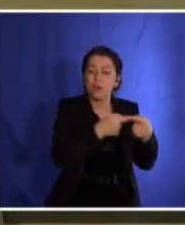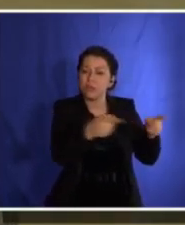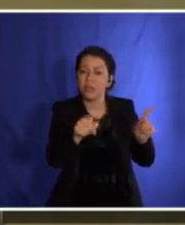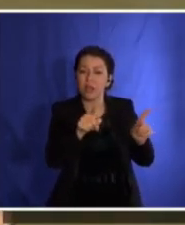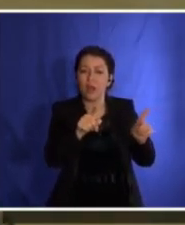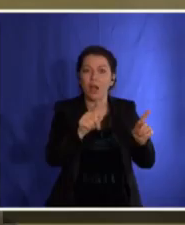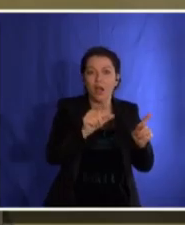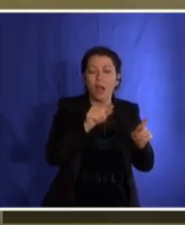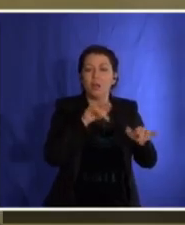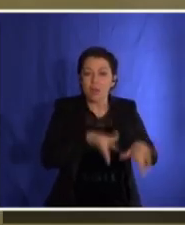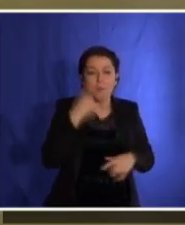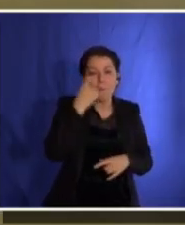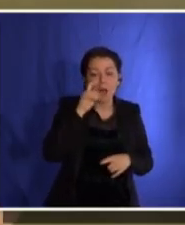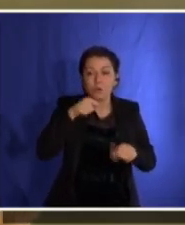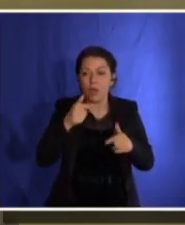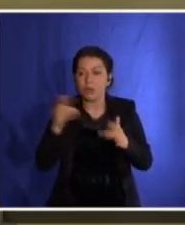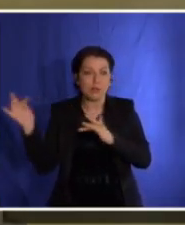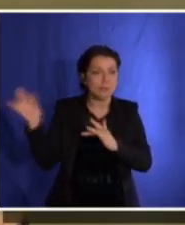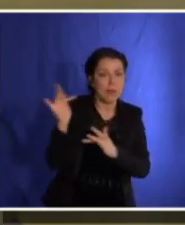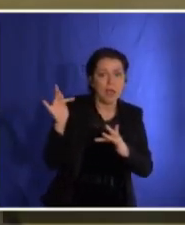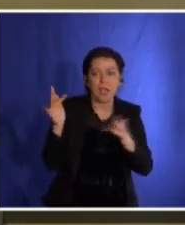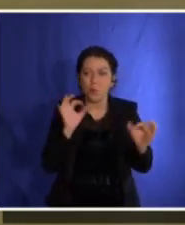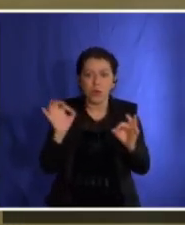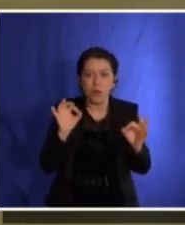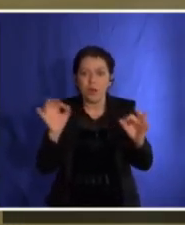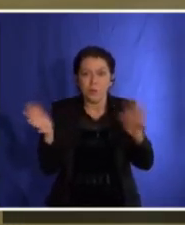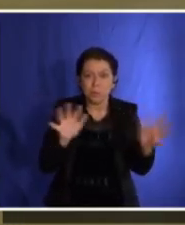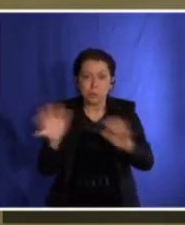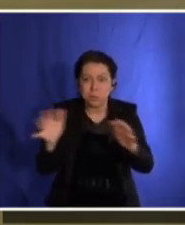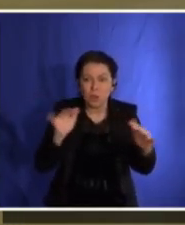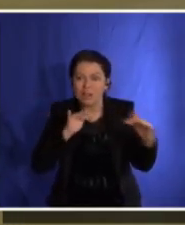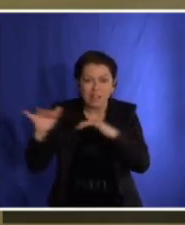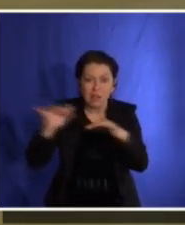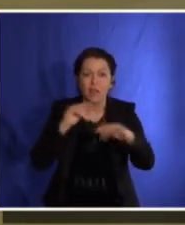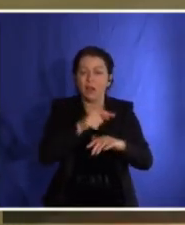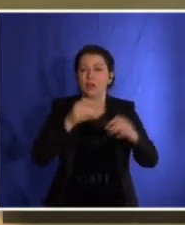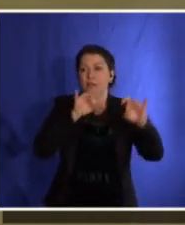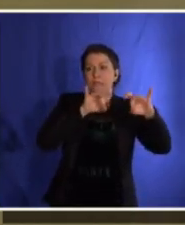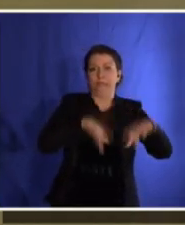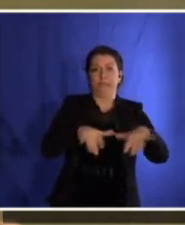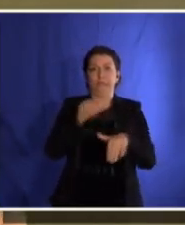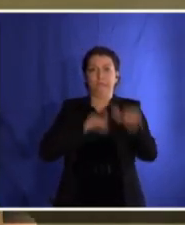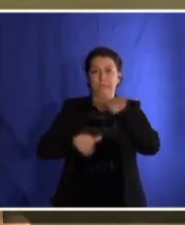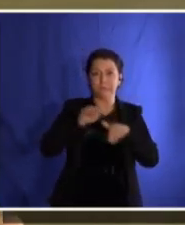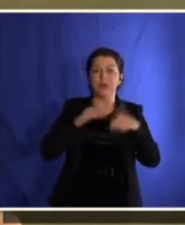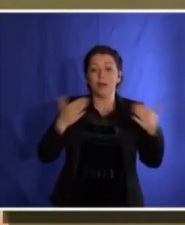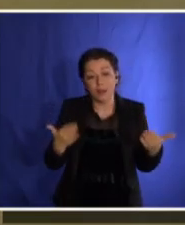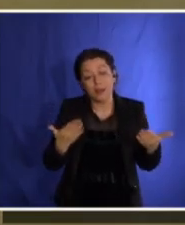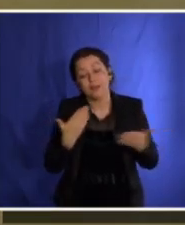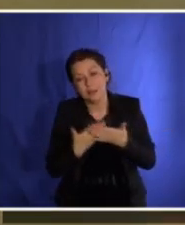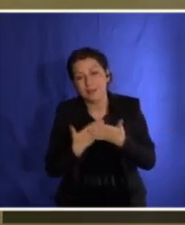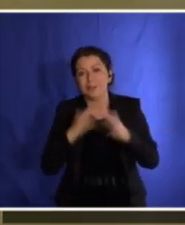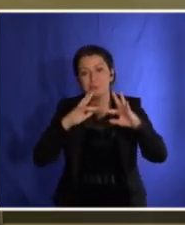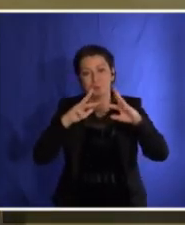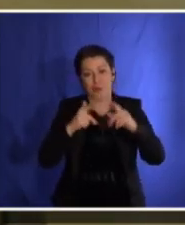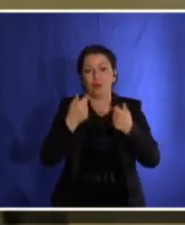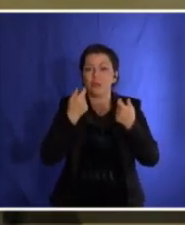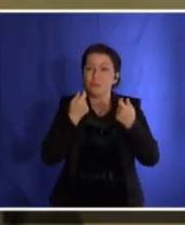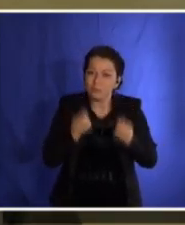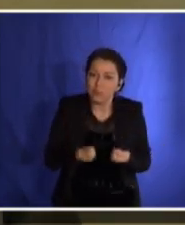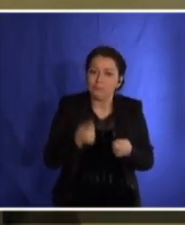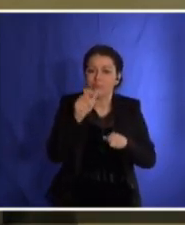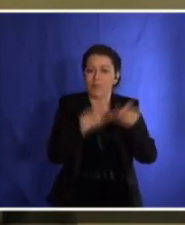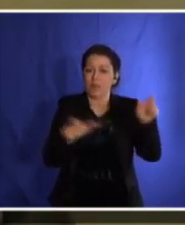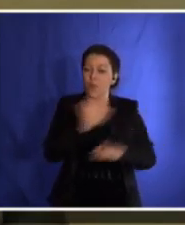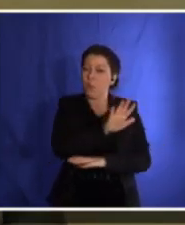ändern, wenn es ein bisschen einen Gegenwind gibt oder da ein leichtes Lüfterl aufkommt. Und es ist schön, dass es einige gibt, die ihre Meinung